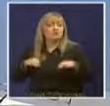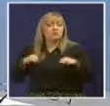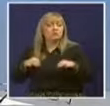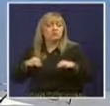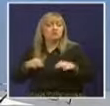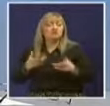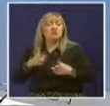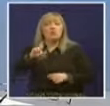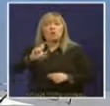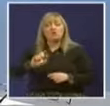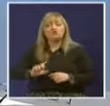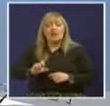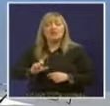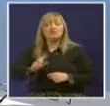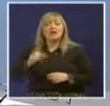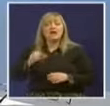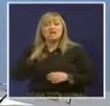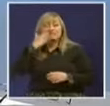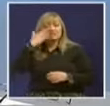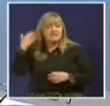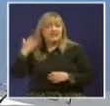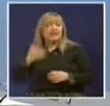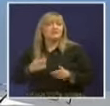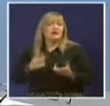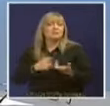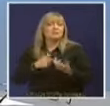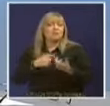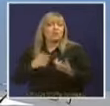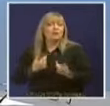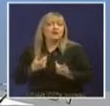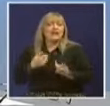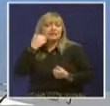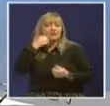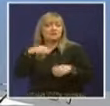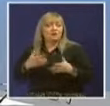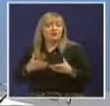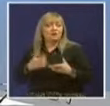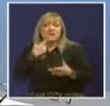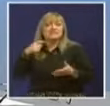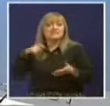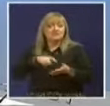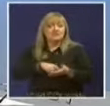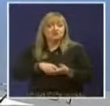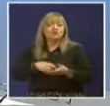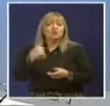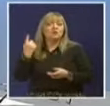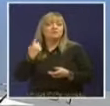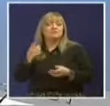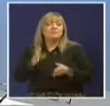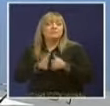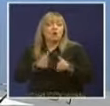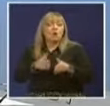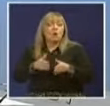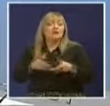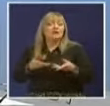чаша. От чаша порцеланова за многократно употреба. Задължително самите хора те вкарат в този коловоз, тъй като е